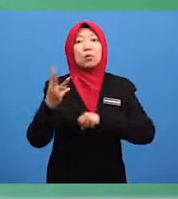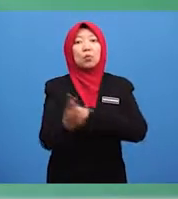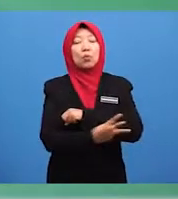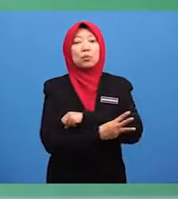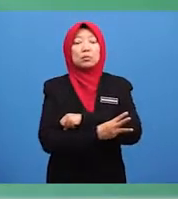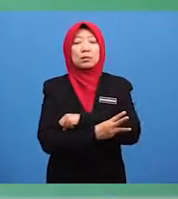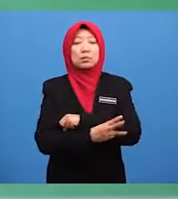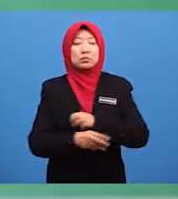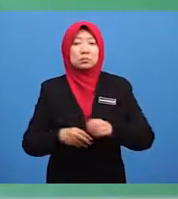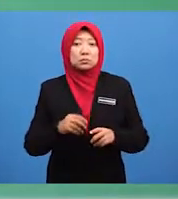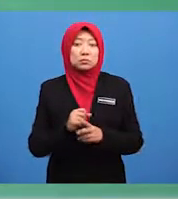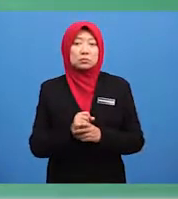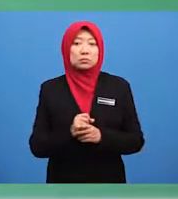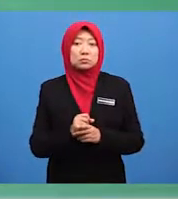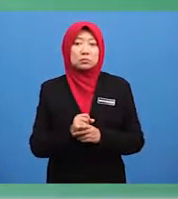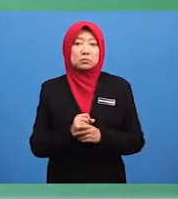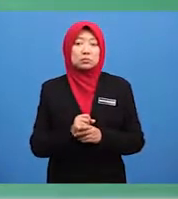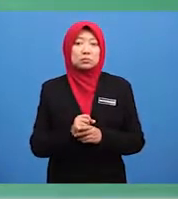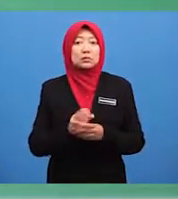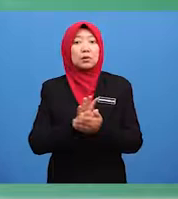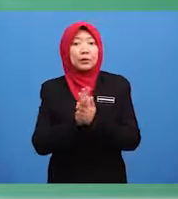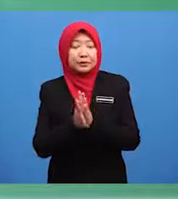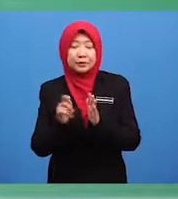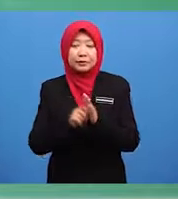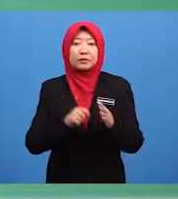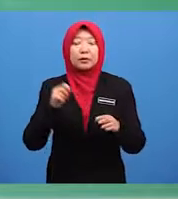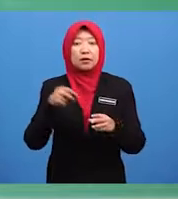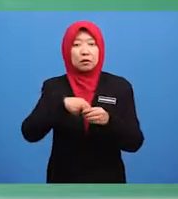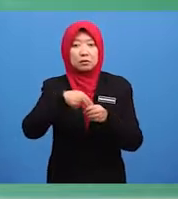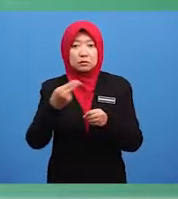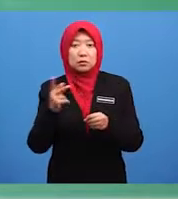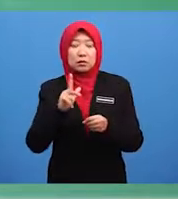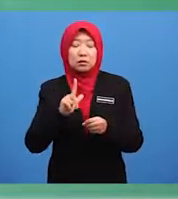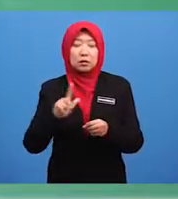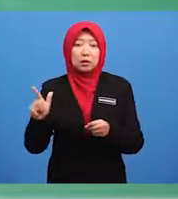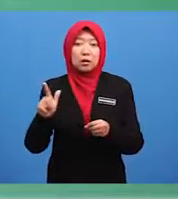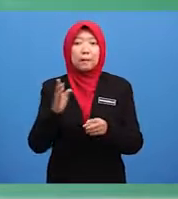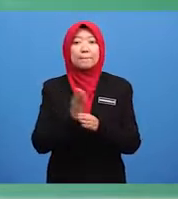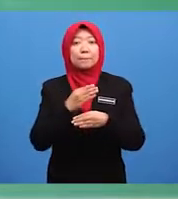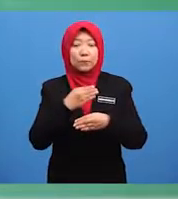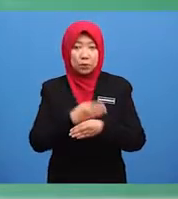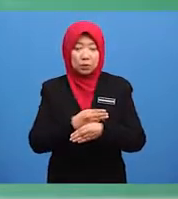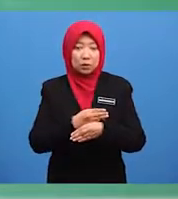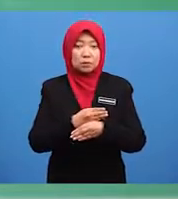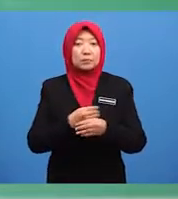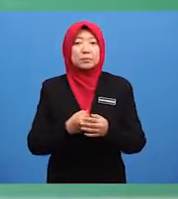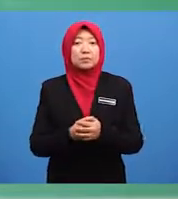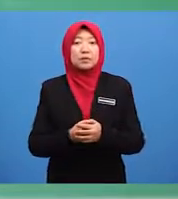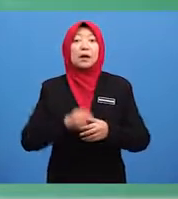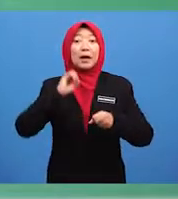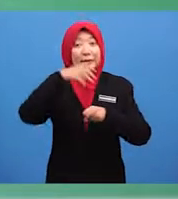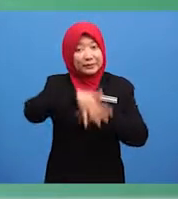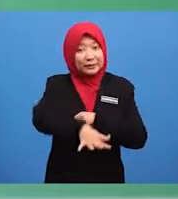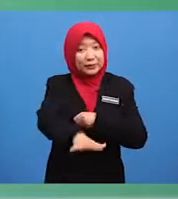sekitarnya. Oleh itu, maka terhasillah bentuk muka bumi yang istimewa seperti